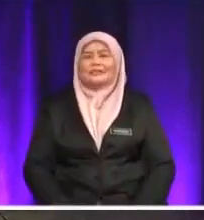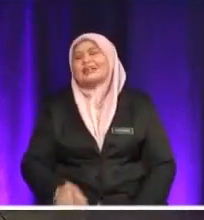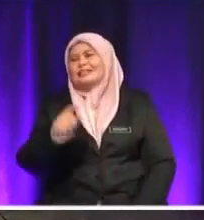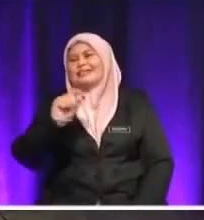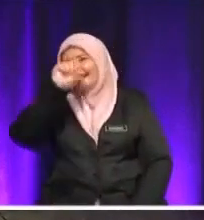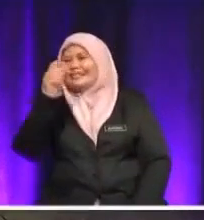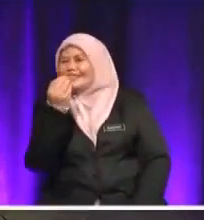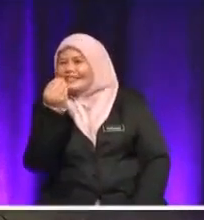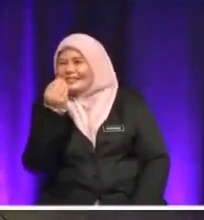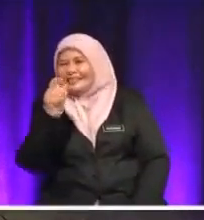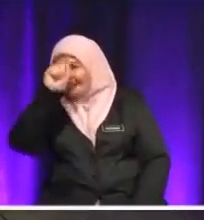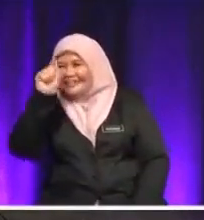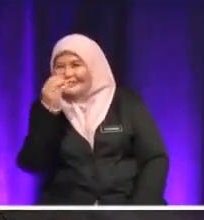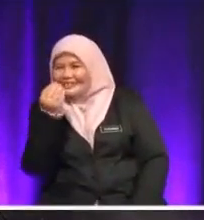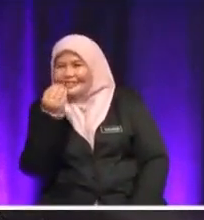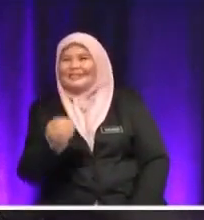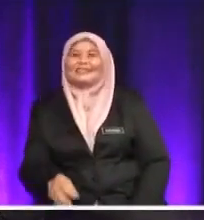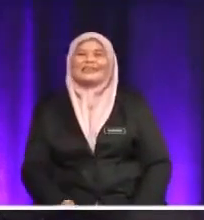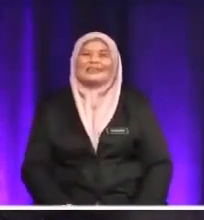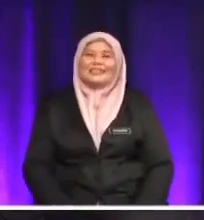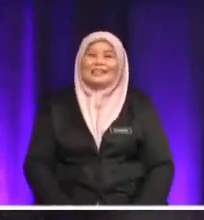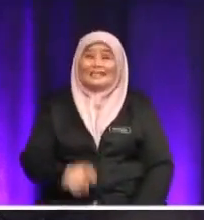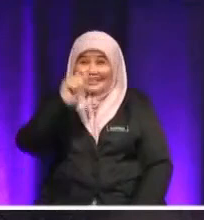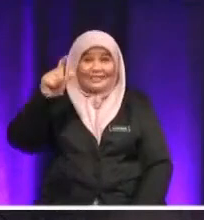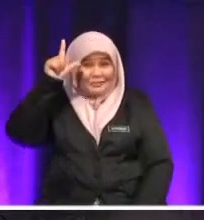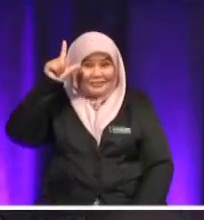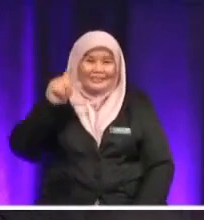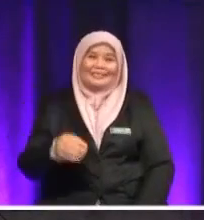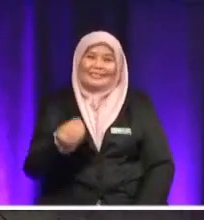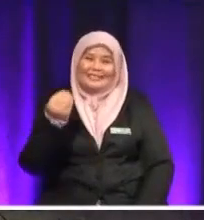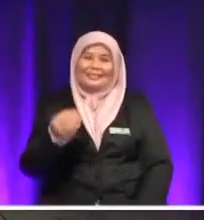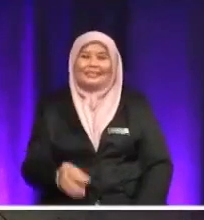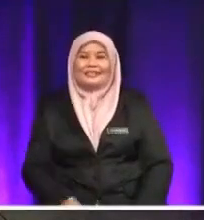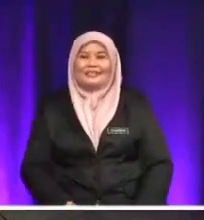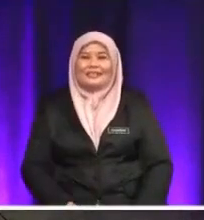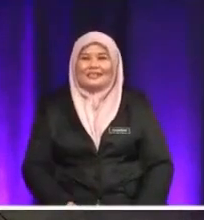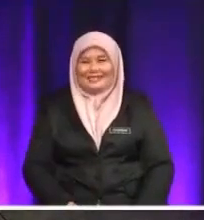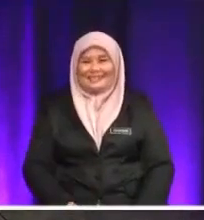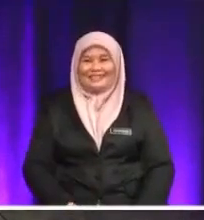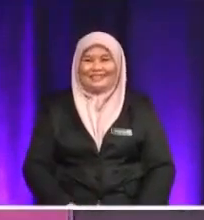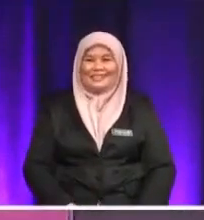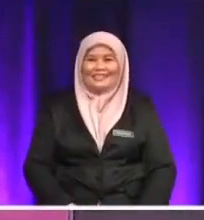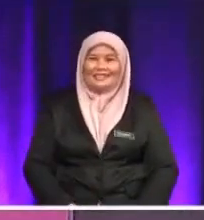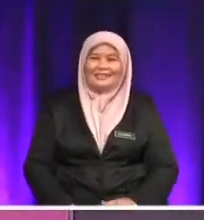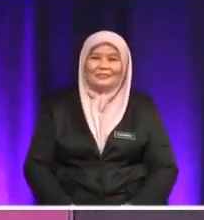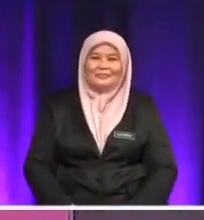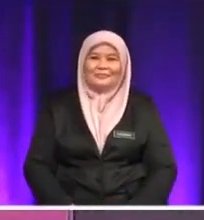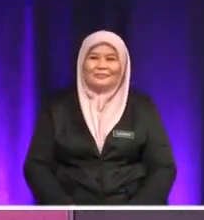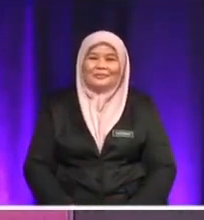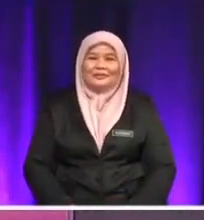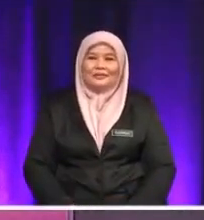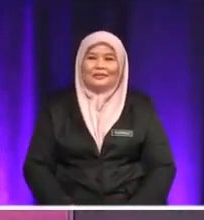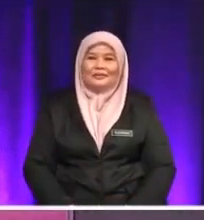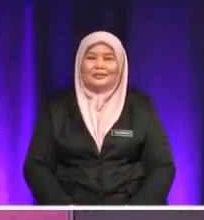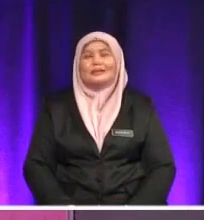pada Hakim? Boleh, Ustaz. Sikit je. Boleh, boleh. Sikit tapi makan lebih, Ustaz. Boleh. Yang ini 100,000 bintang. Baik. InsyaAllah.